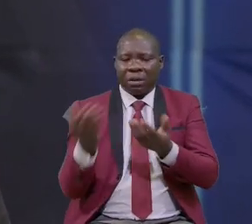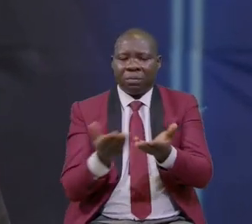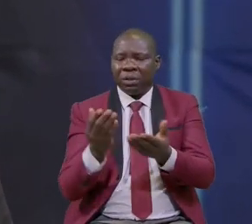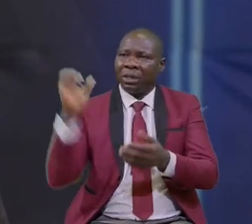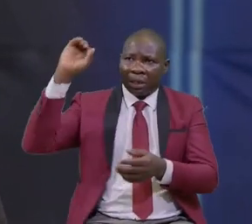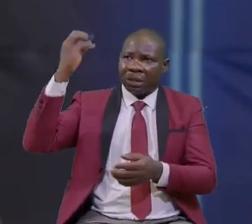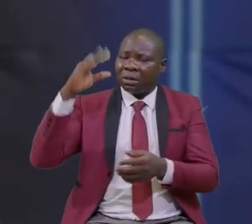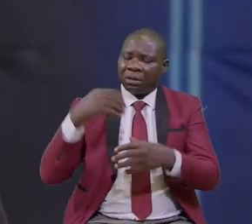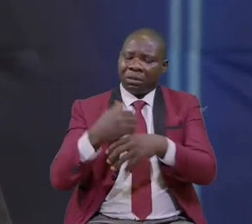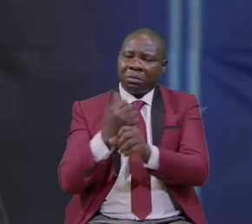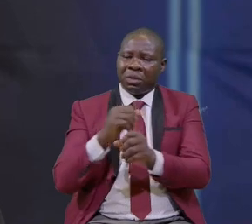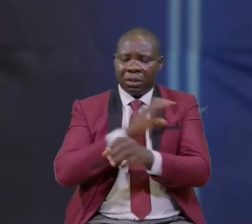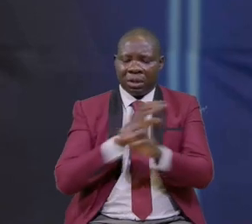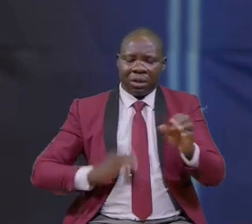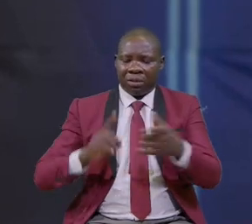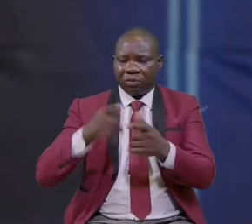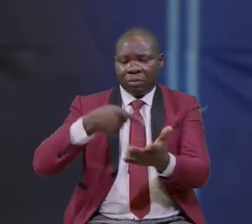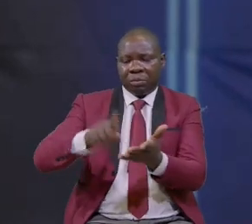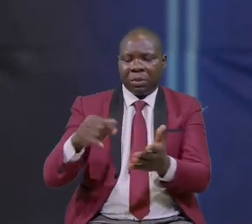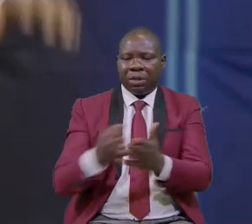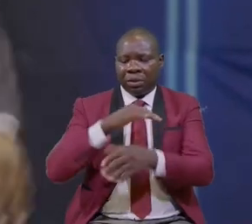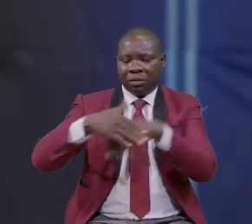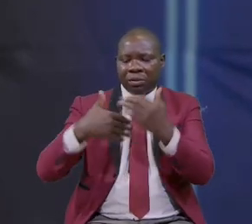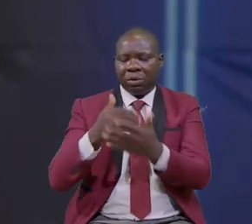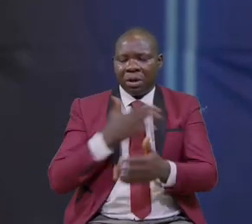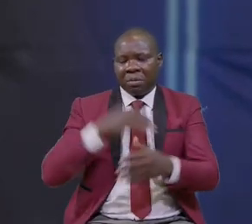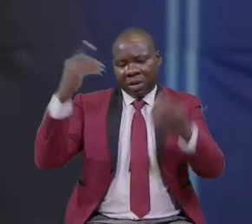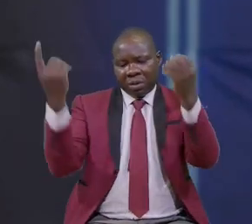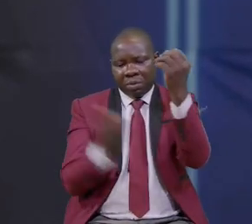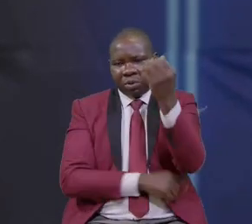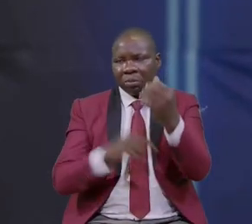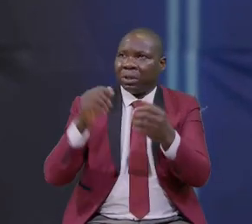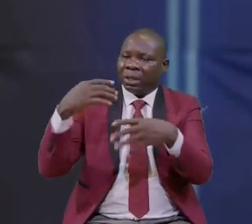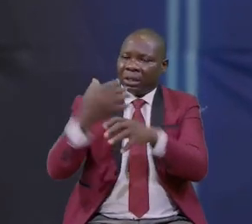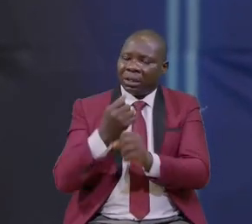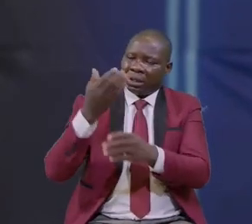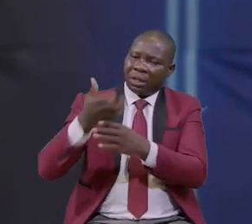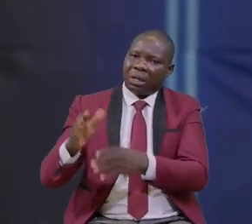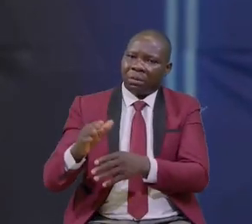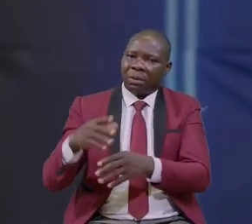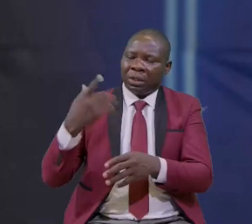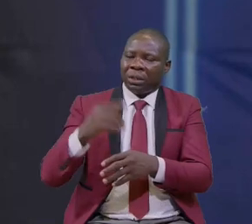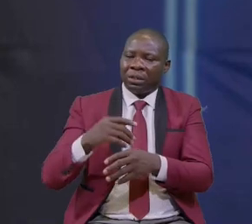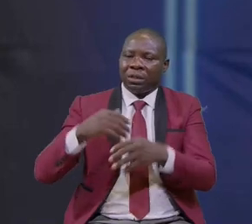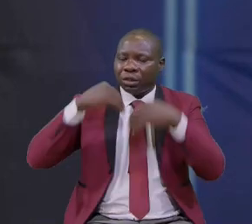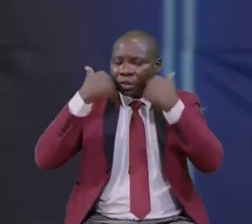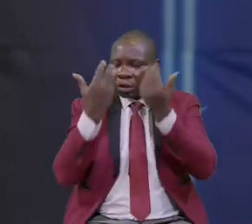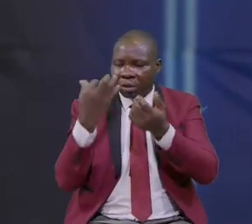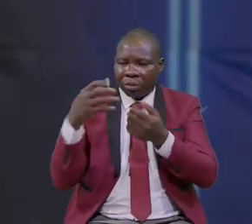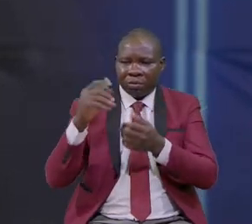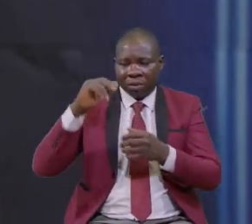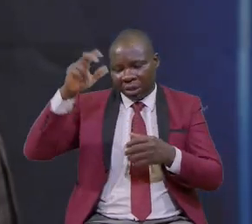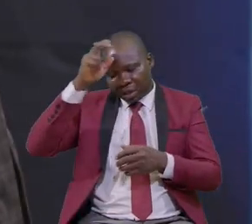Christ a tout payé. La sentence, tout est ôté. Mes châtiments, ôtés. Les troubles